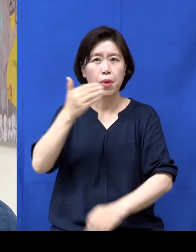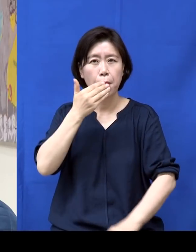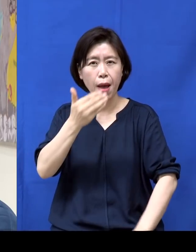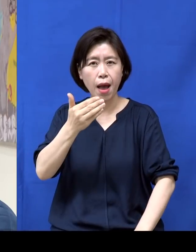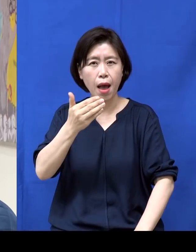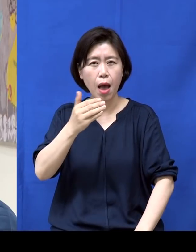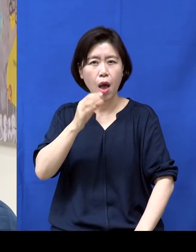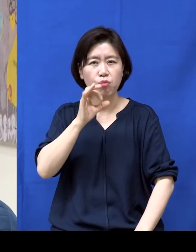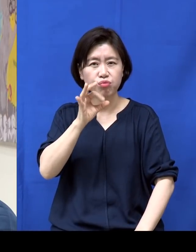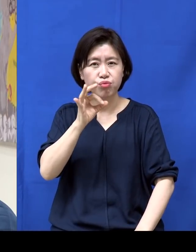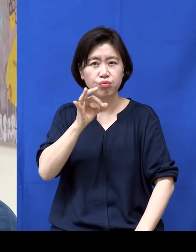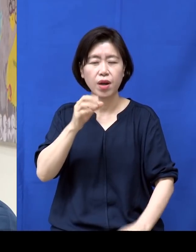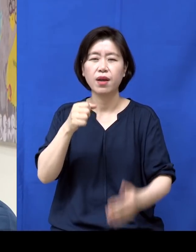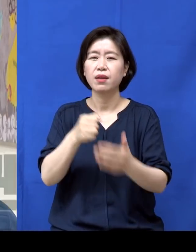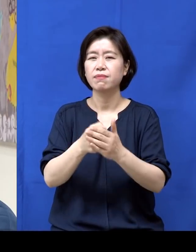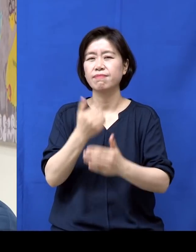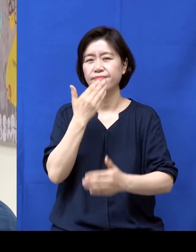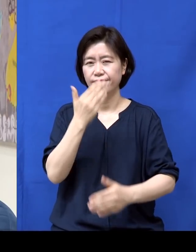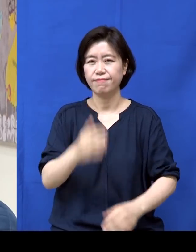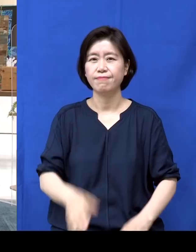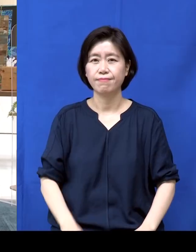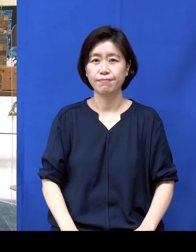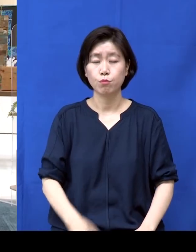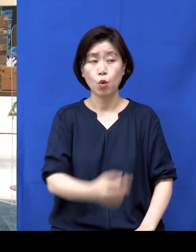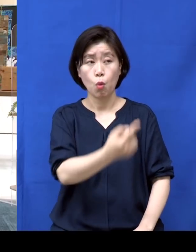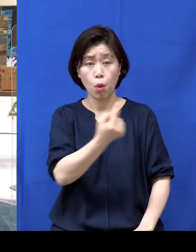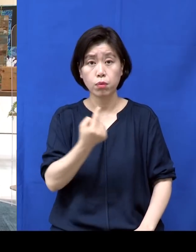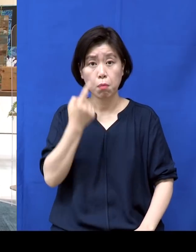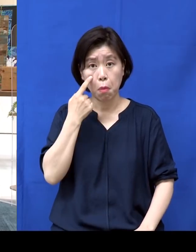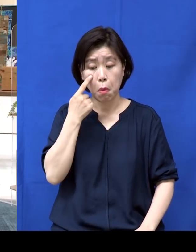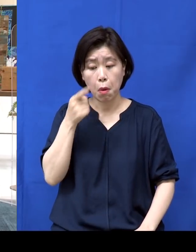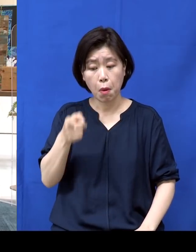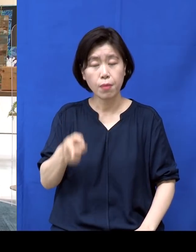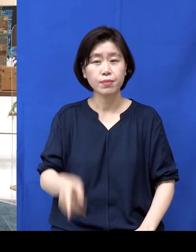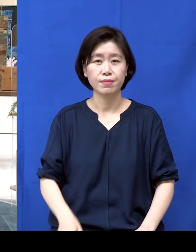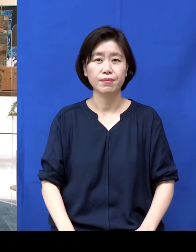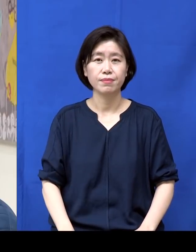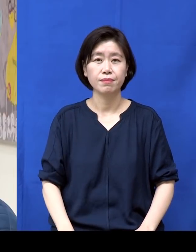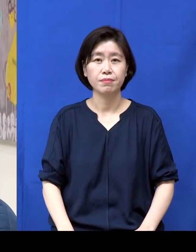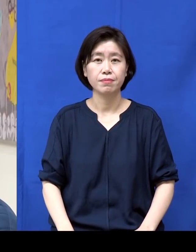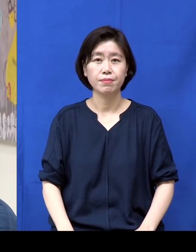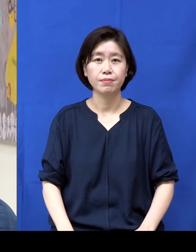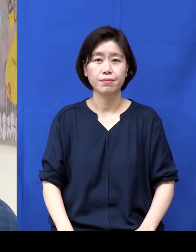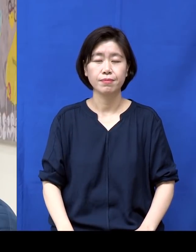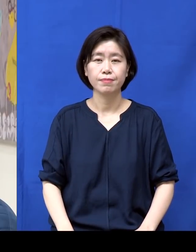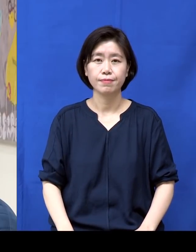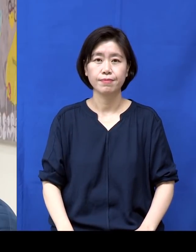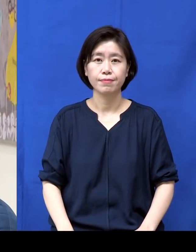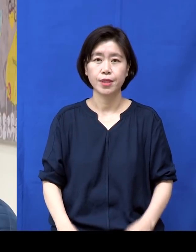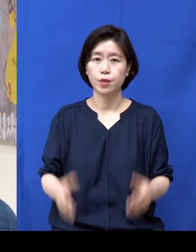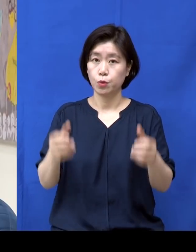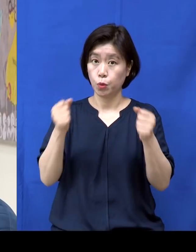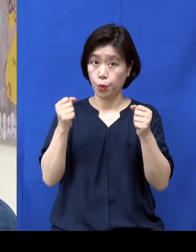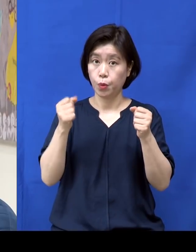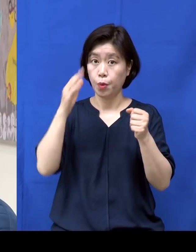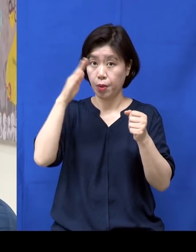괜찮으실 때 부를 테니 오셔서 참관을 해보시라 이런 얘기를 주신 거예요. 그래서 졸업하기